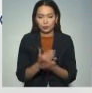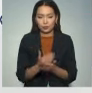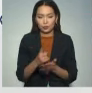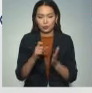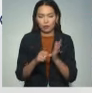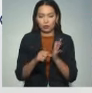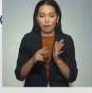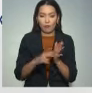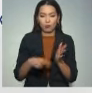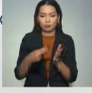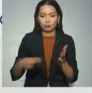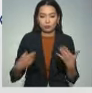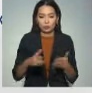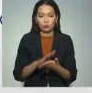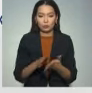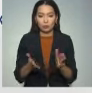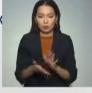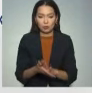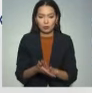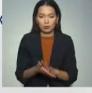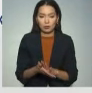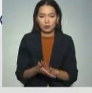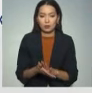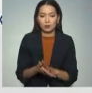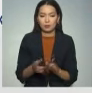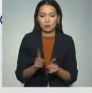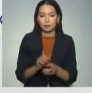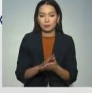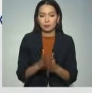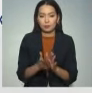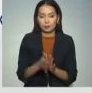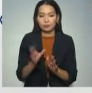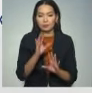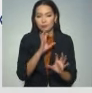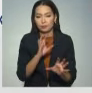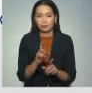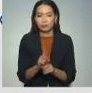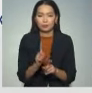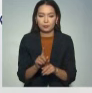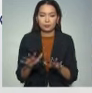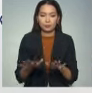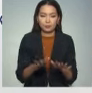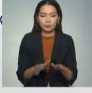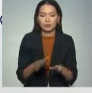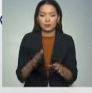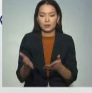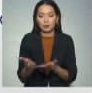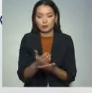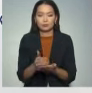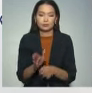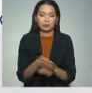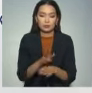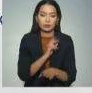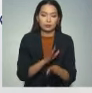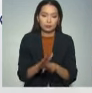сегодняшний день только заключили договора. В связи с сложившейся ситуацией на системной основе в определенных местах образуется стихийная свалка. Это